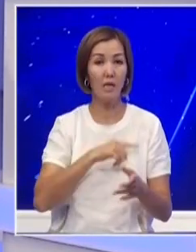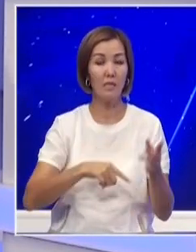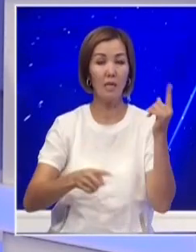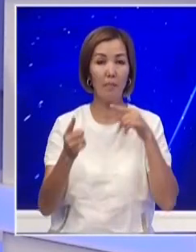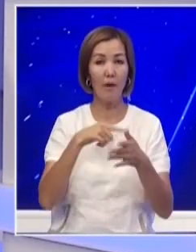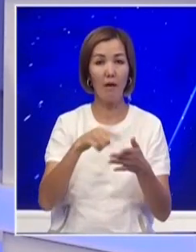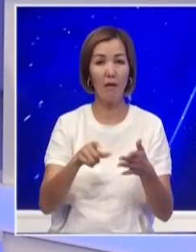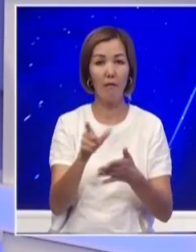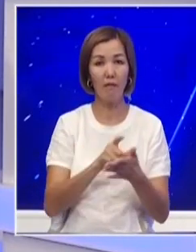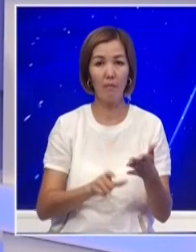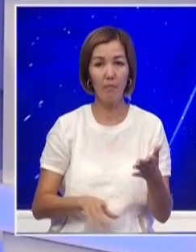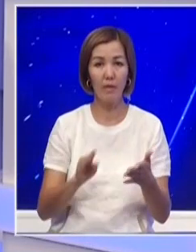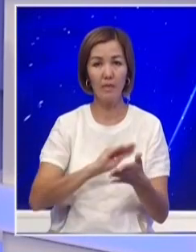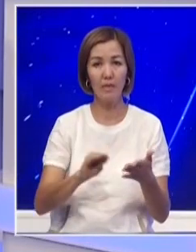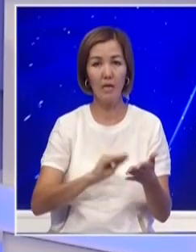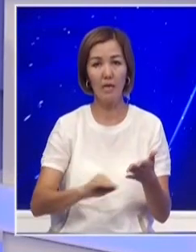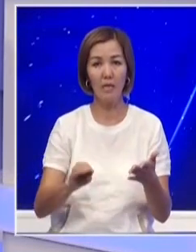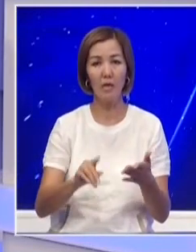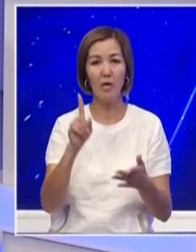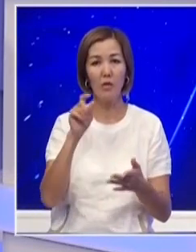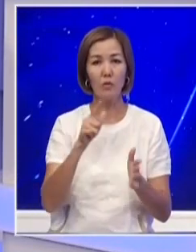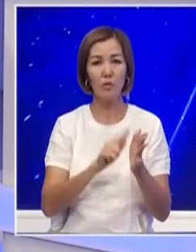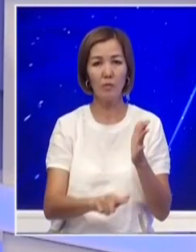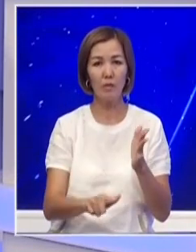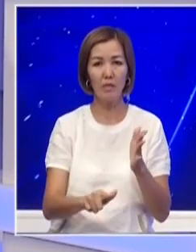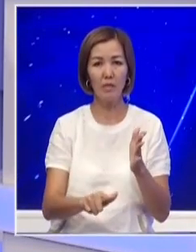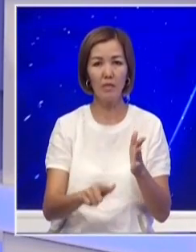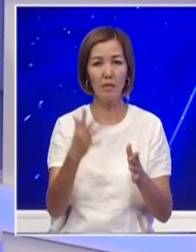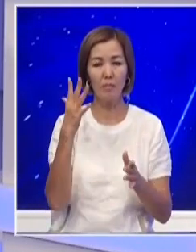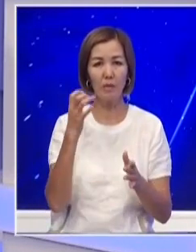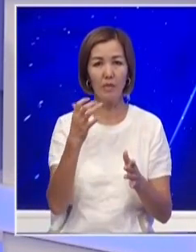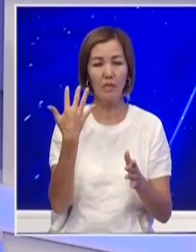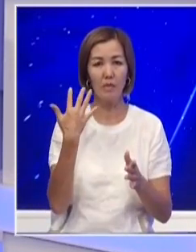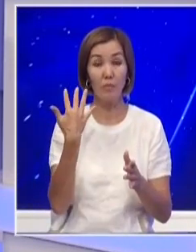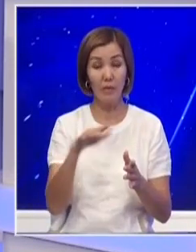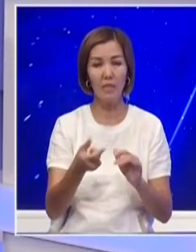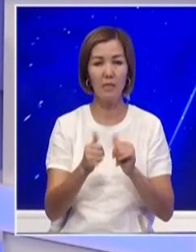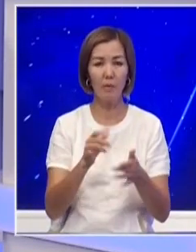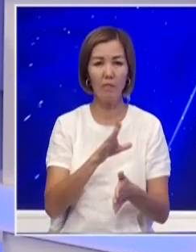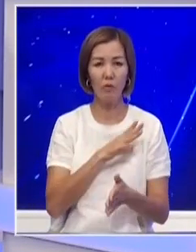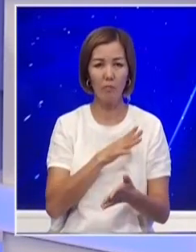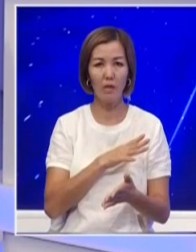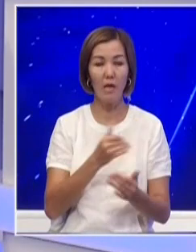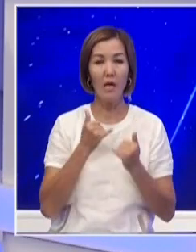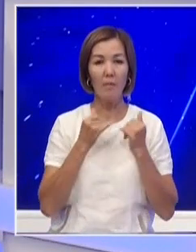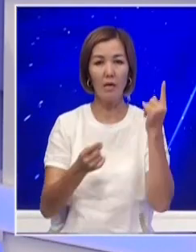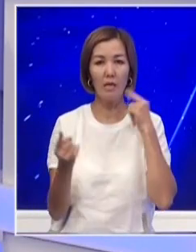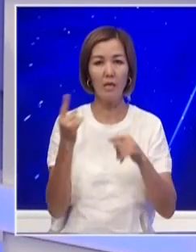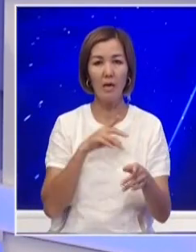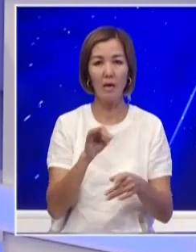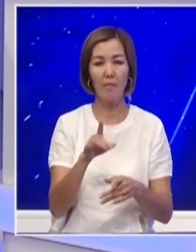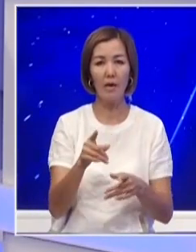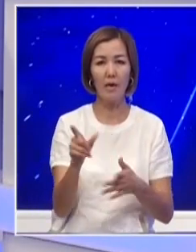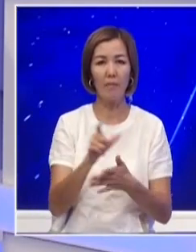поэт написал около 170 произведений и сделал более 50 переводов. Благодаря творчеству Абая в отечественной